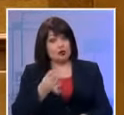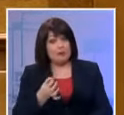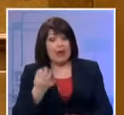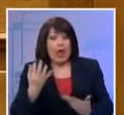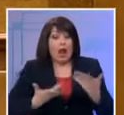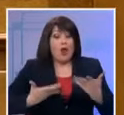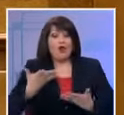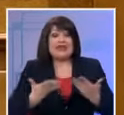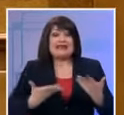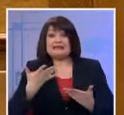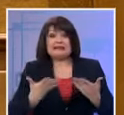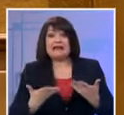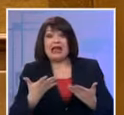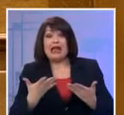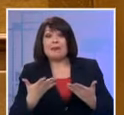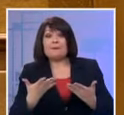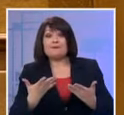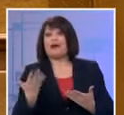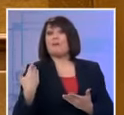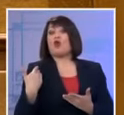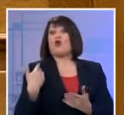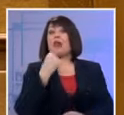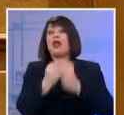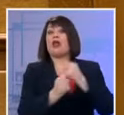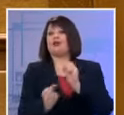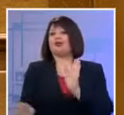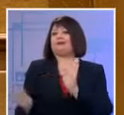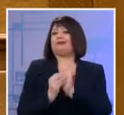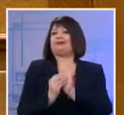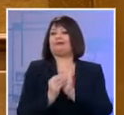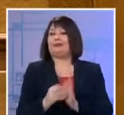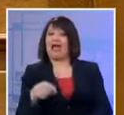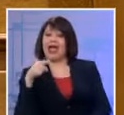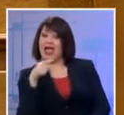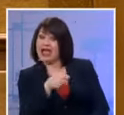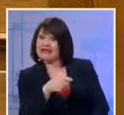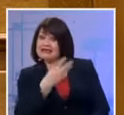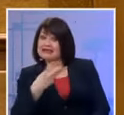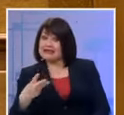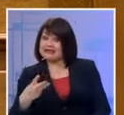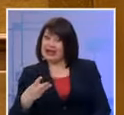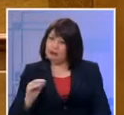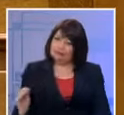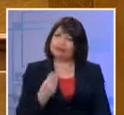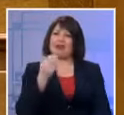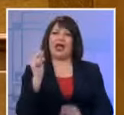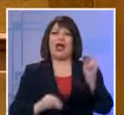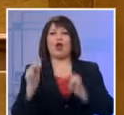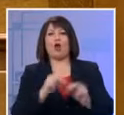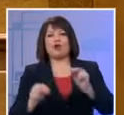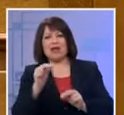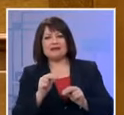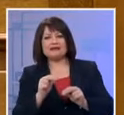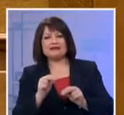Λογιστικά μπαίνουν στο λογαριασμό του προηγούμενου έτους. Εσείς από τον καιρό που προκαλέσατε τις εκλογές, οδηγήσατε σε μείωση